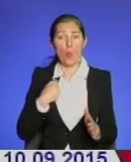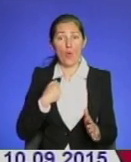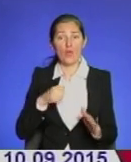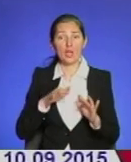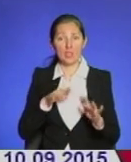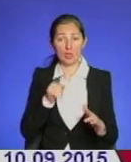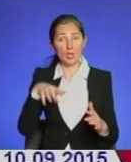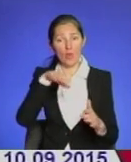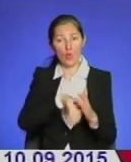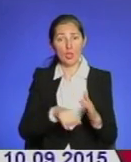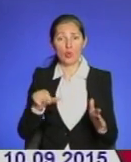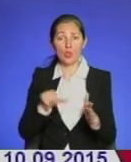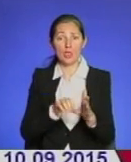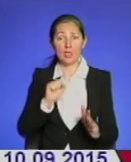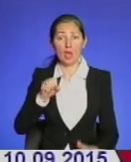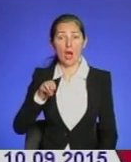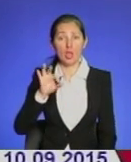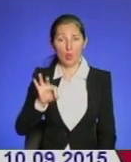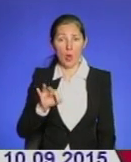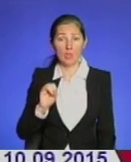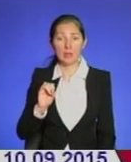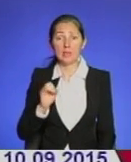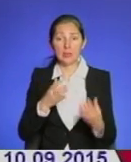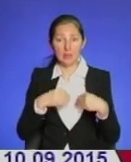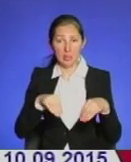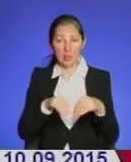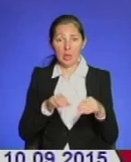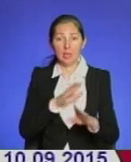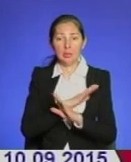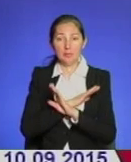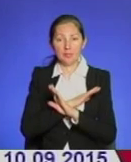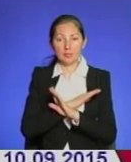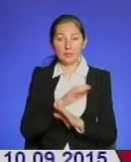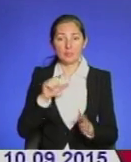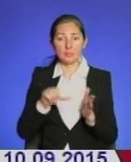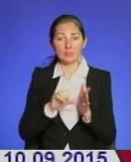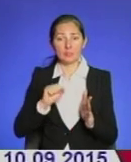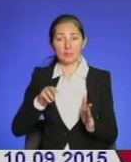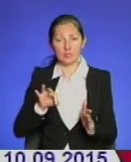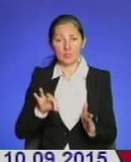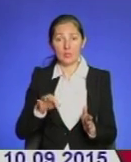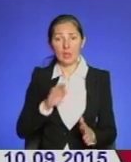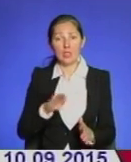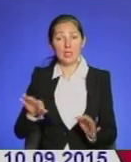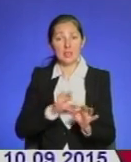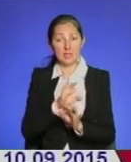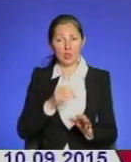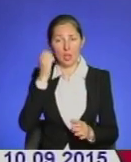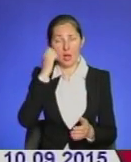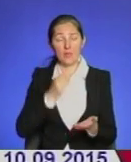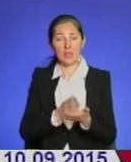і учасники АТО, і сім'ї загиблих. Діти-сироти, ветерани